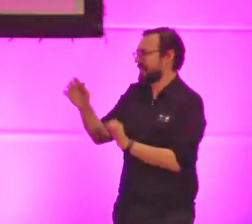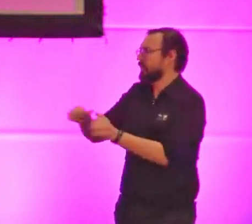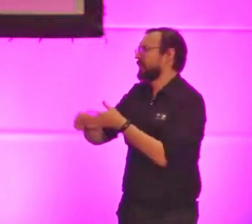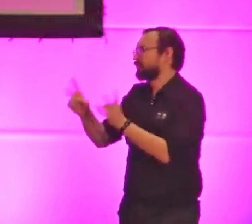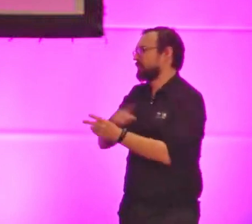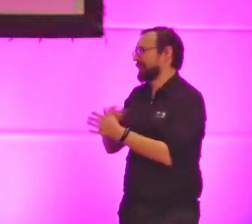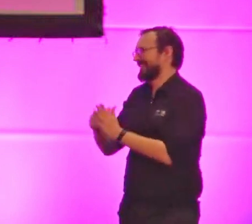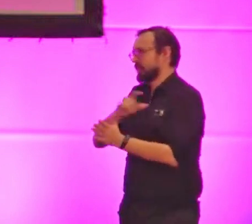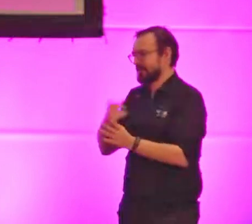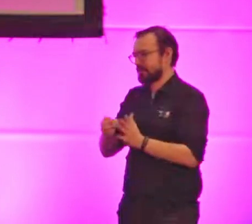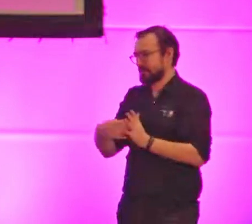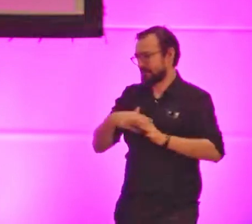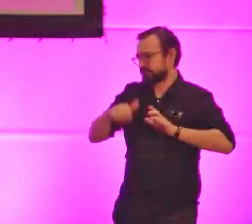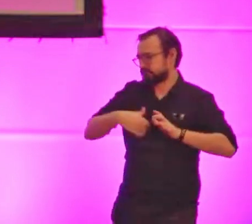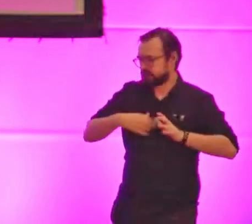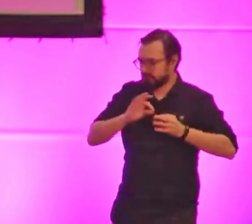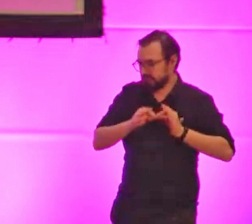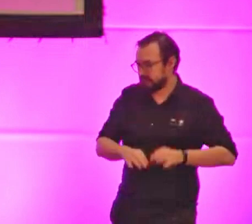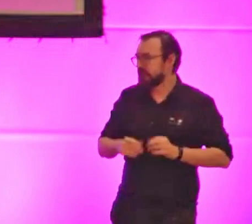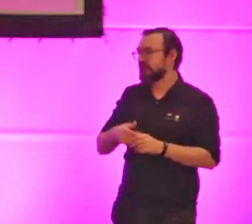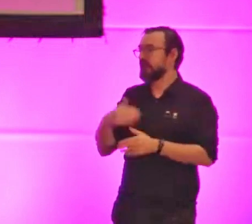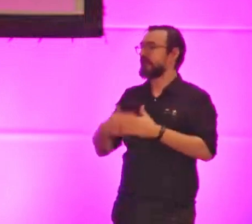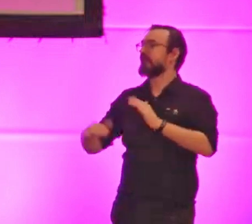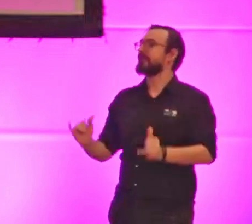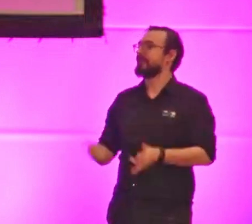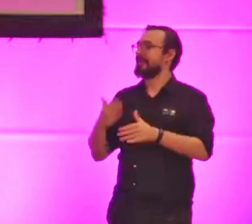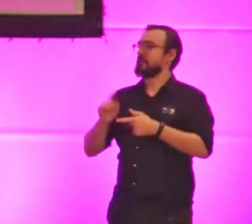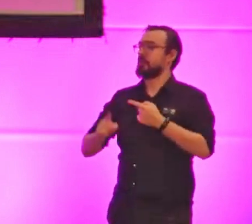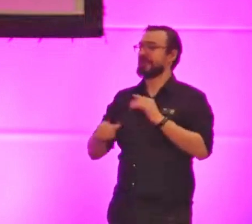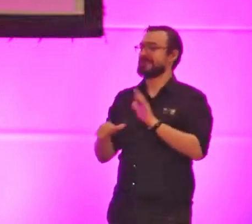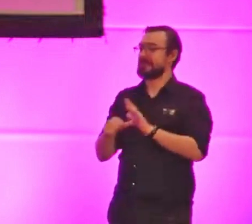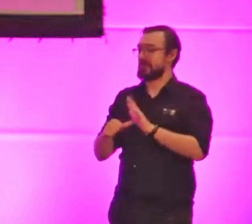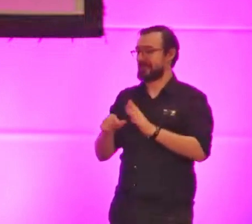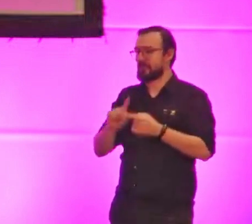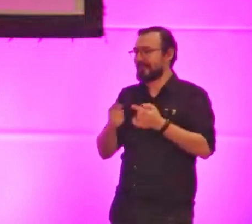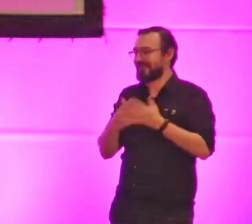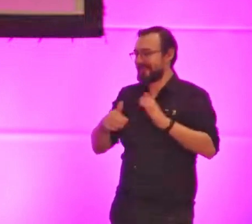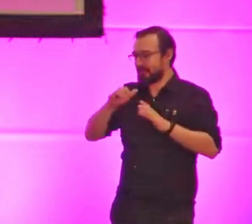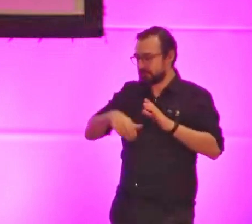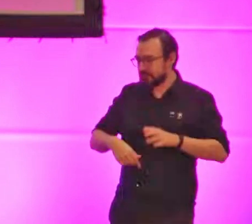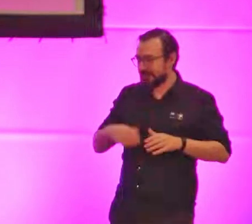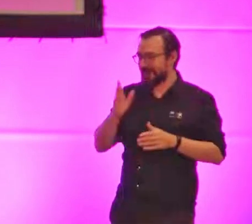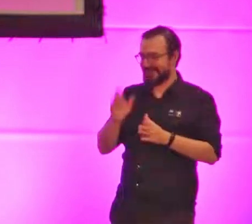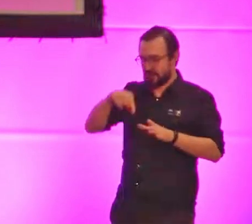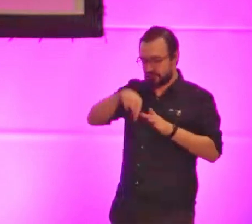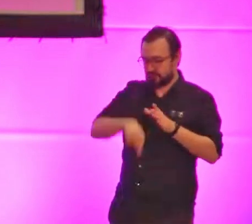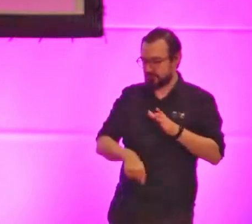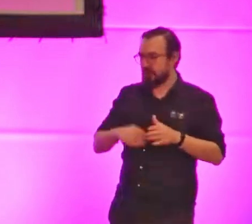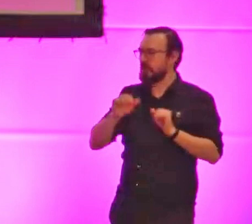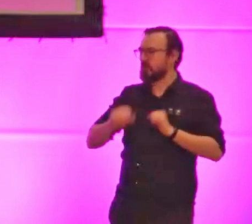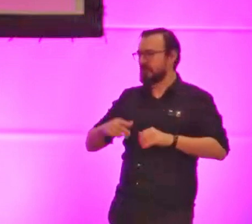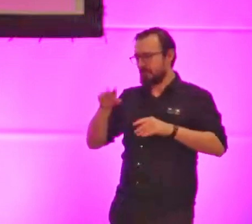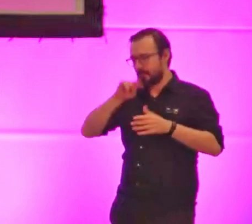betala så här mycket till oss. Redan tidigt, redan början i september, man börjar ju inte prospektera direkt, man kan inte börja då, utan